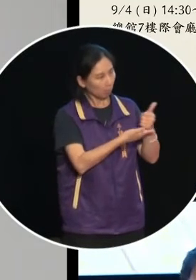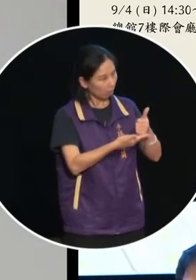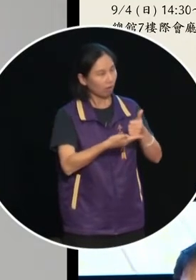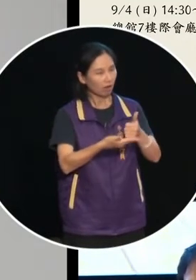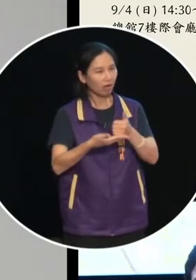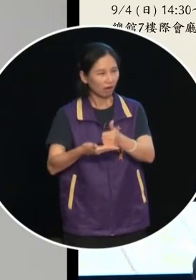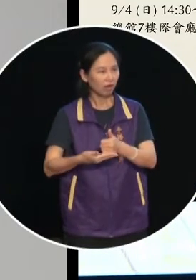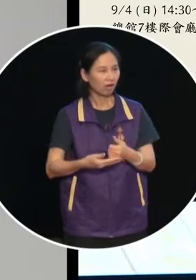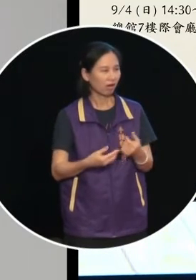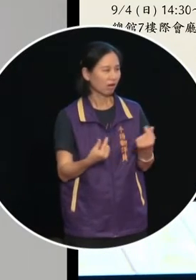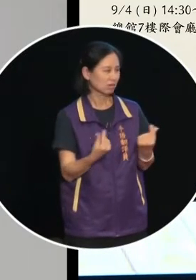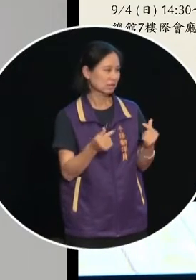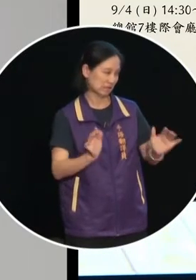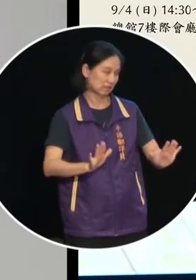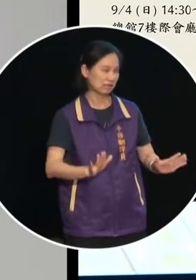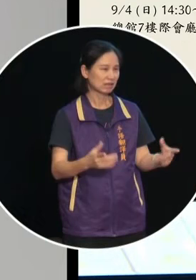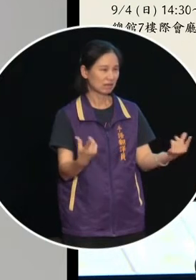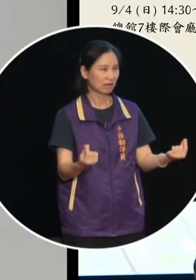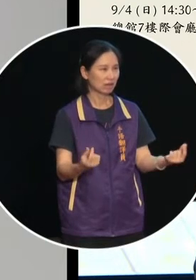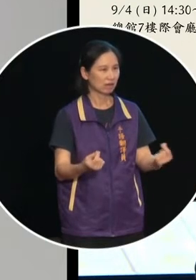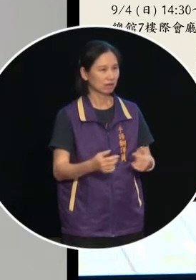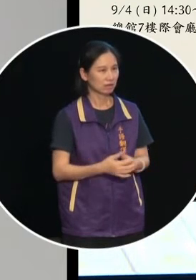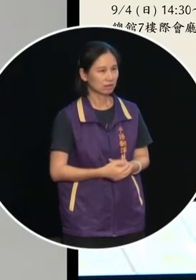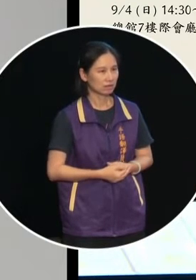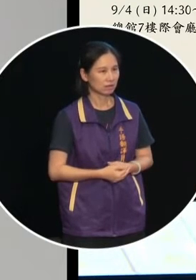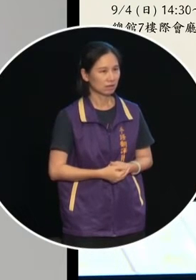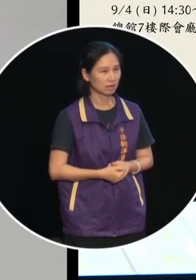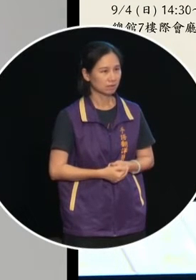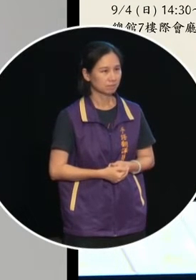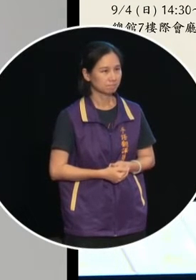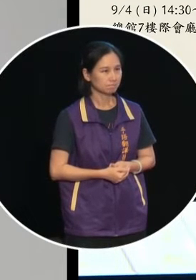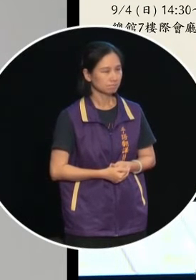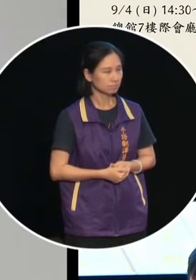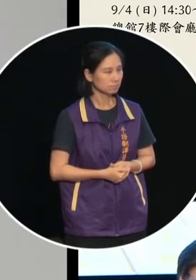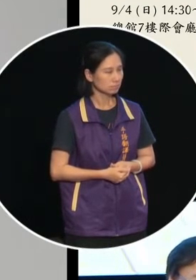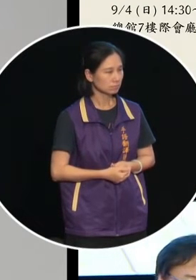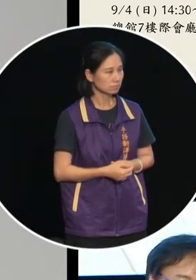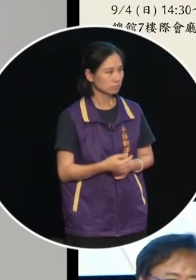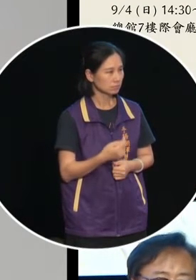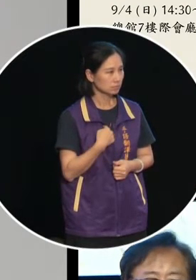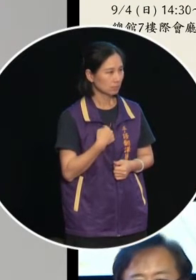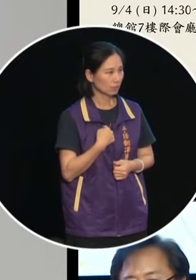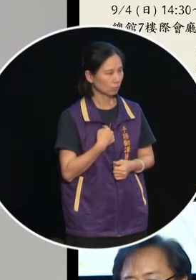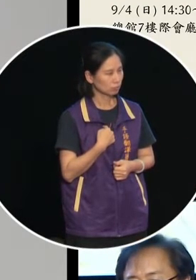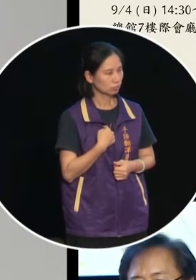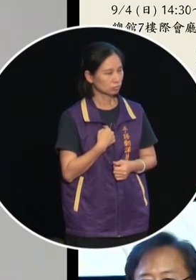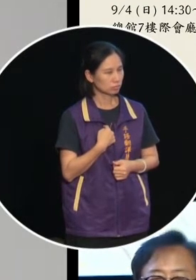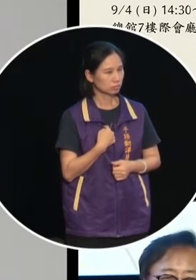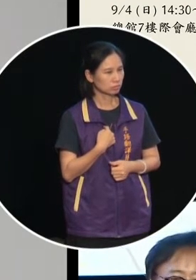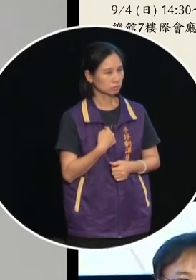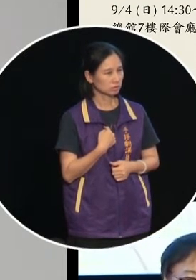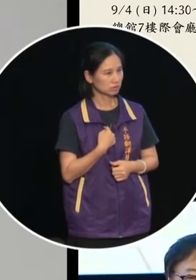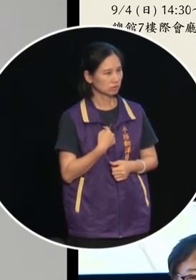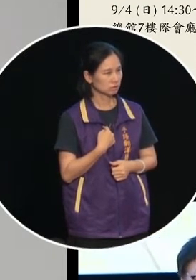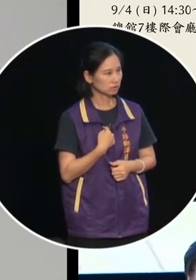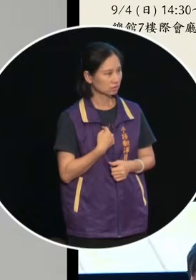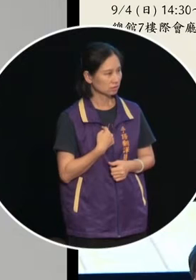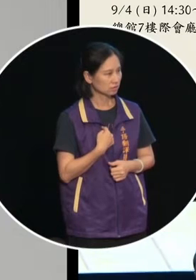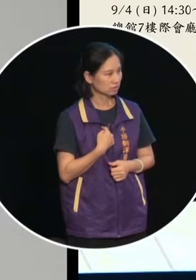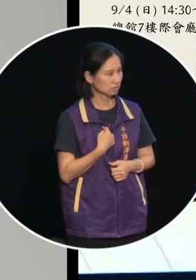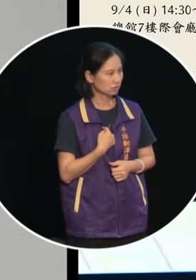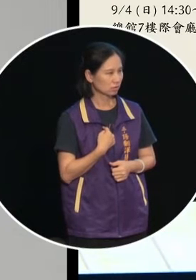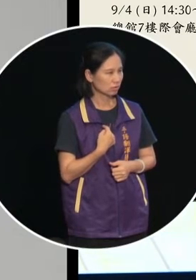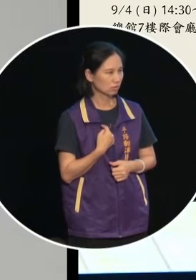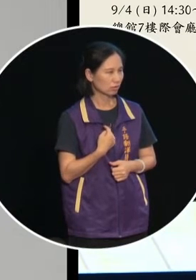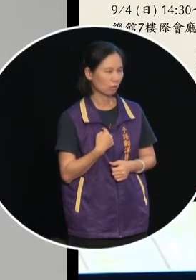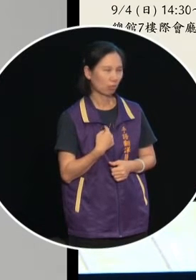括今天就，所以我在日本很在意我不能吃太